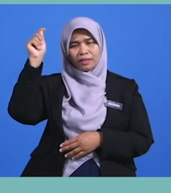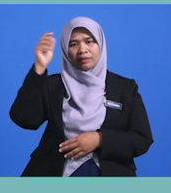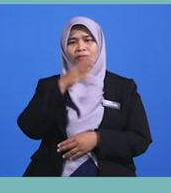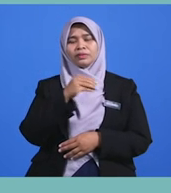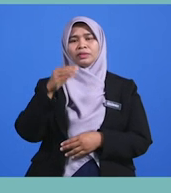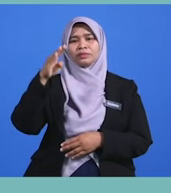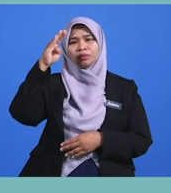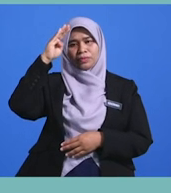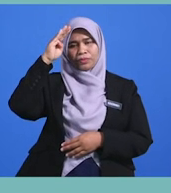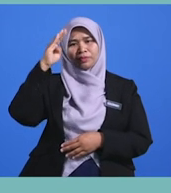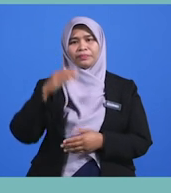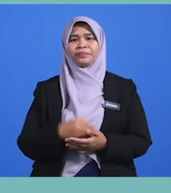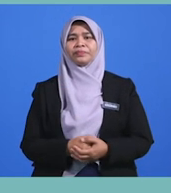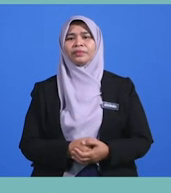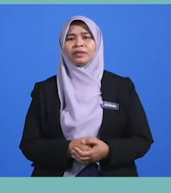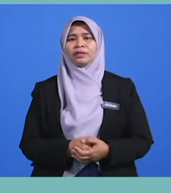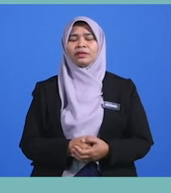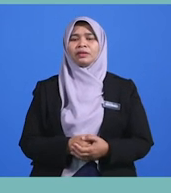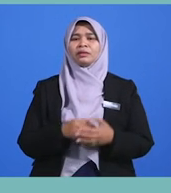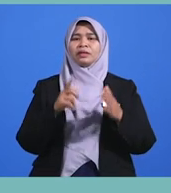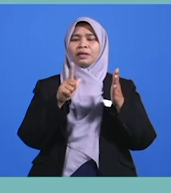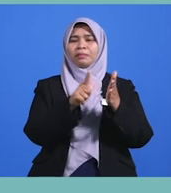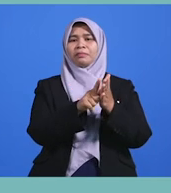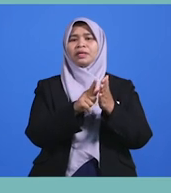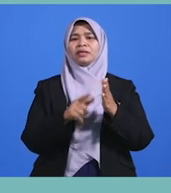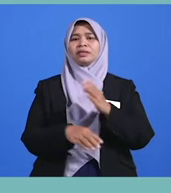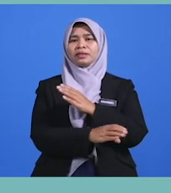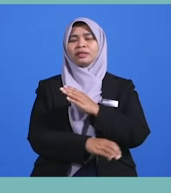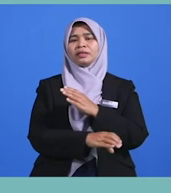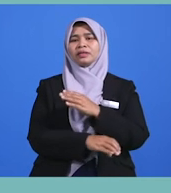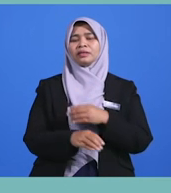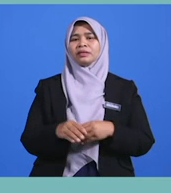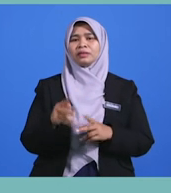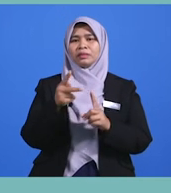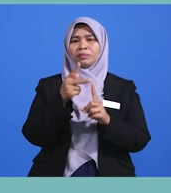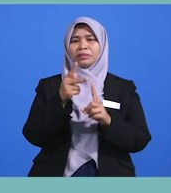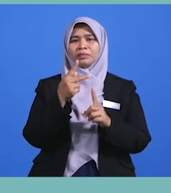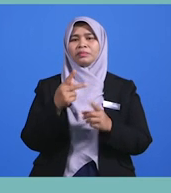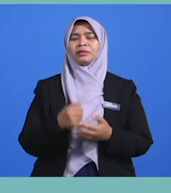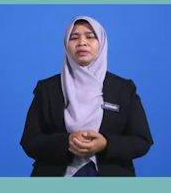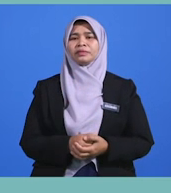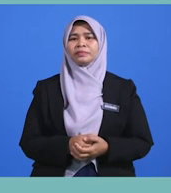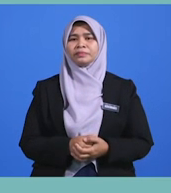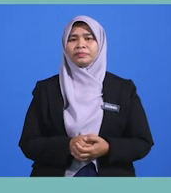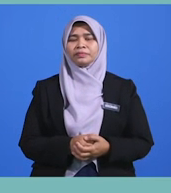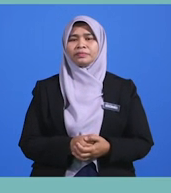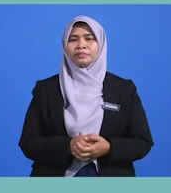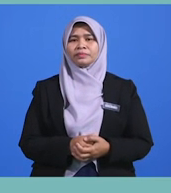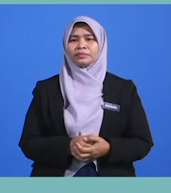Johor. Pada ketika ini, lambang untuk negeri Pulau Pinang adalah berbentuk Princess of Wales